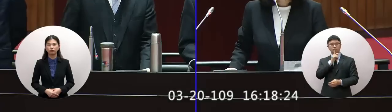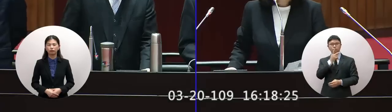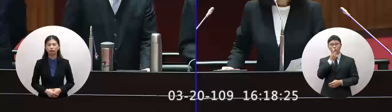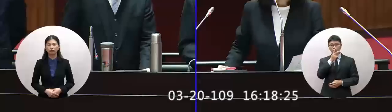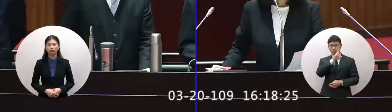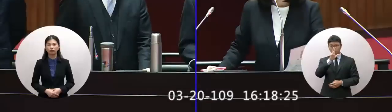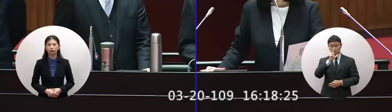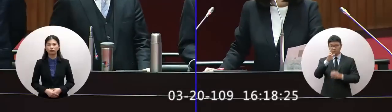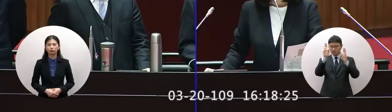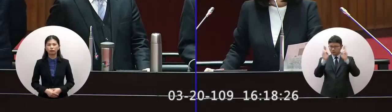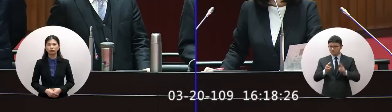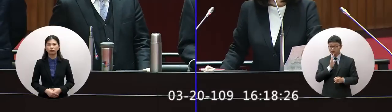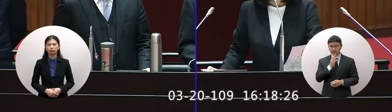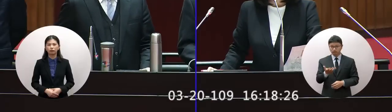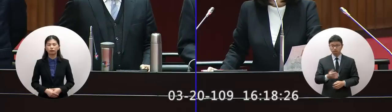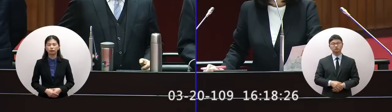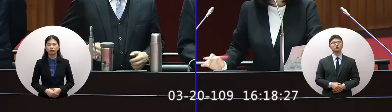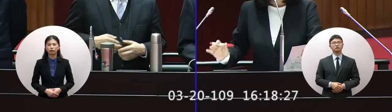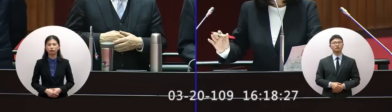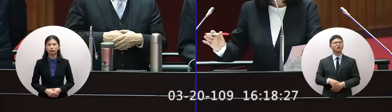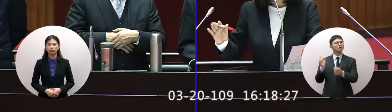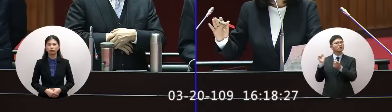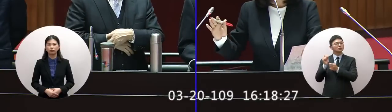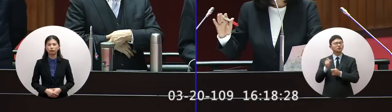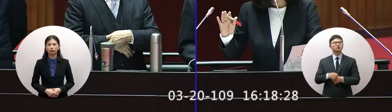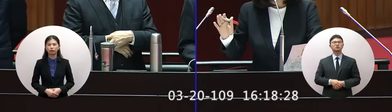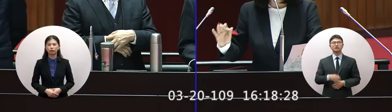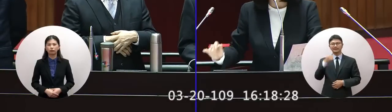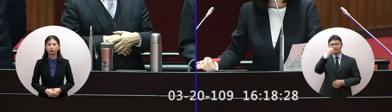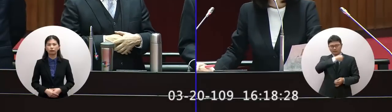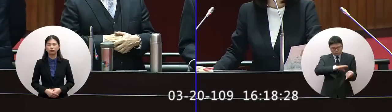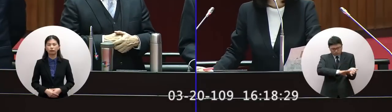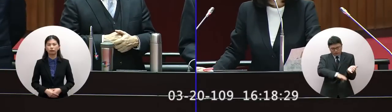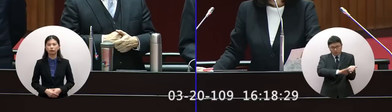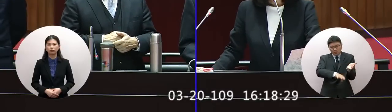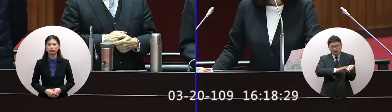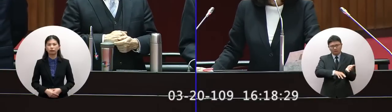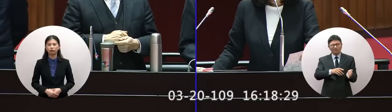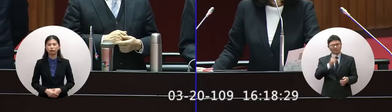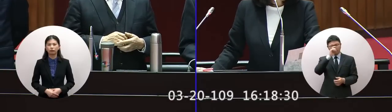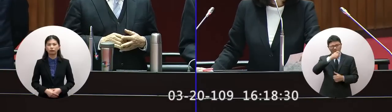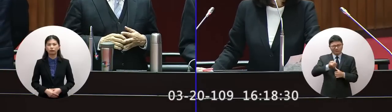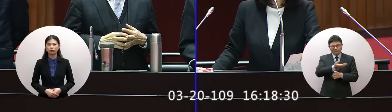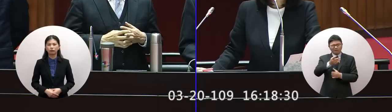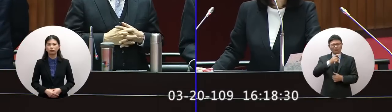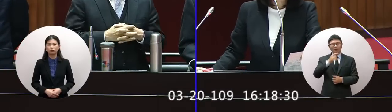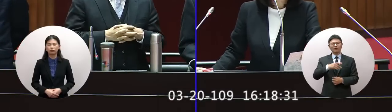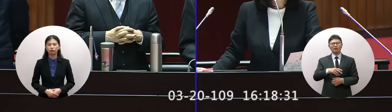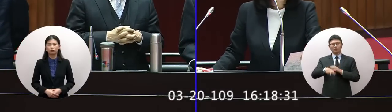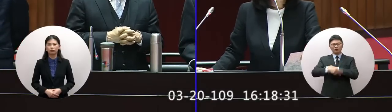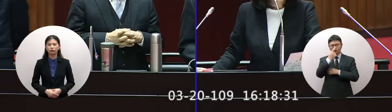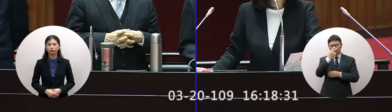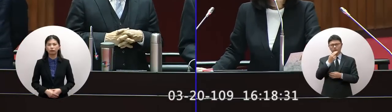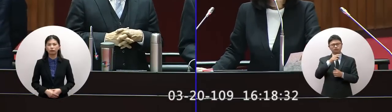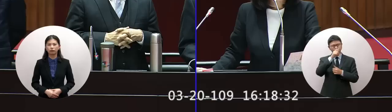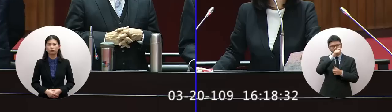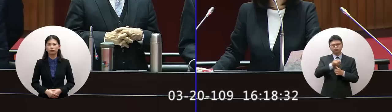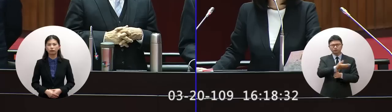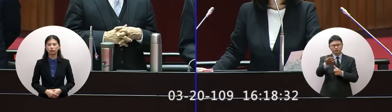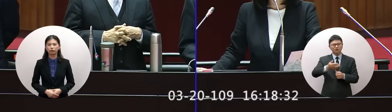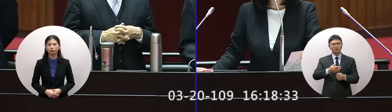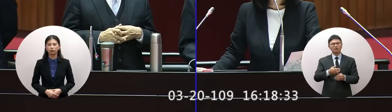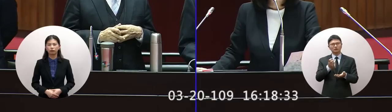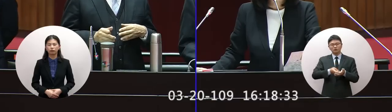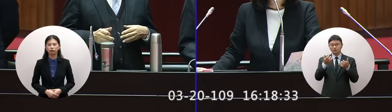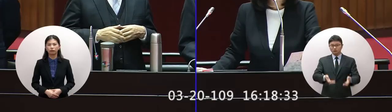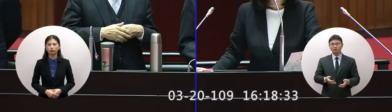更知道，近年来中南部的空气污染非常的严重。我们政府的规划是增加再生